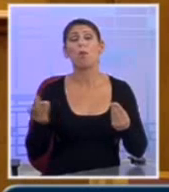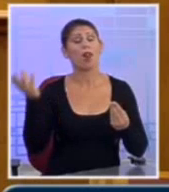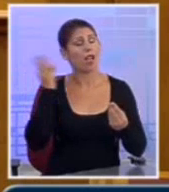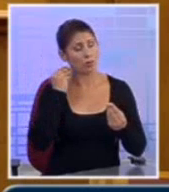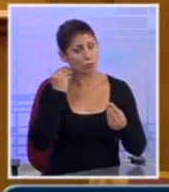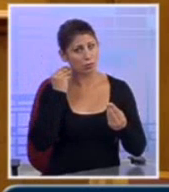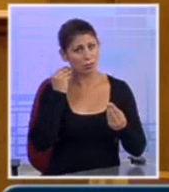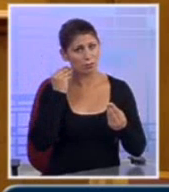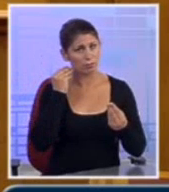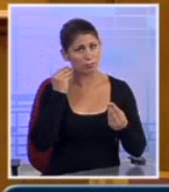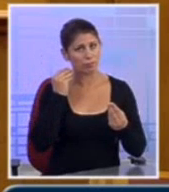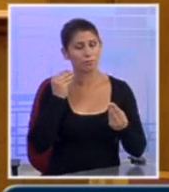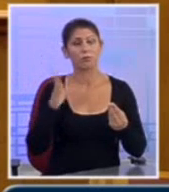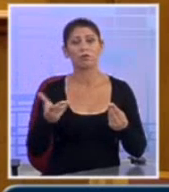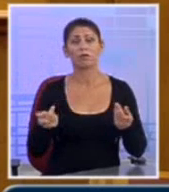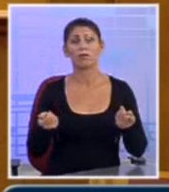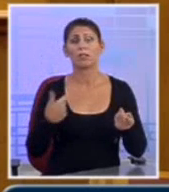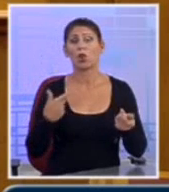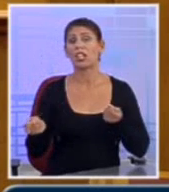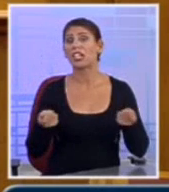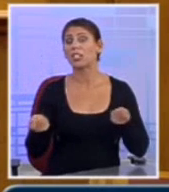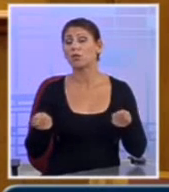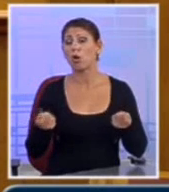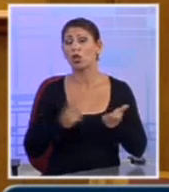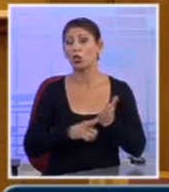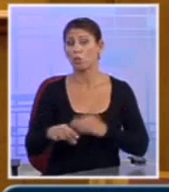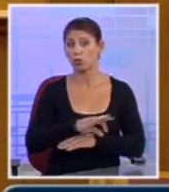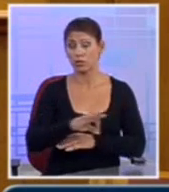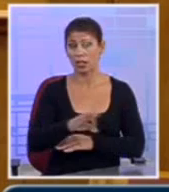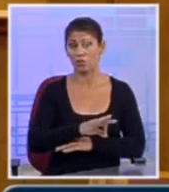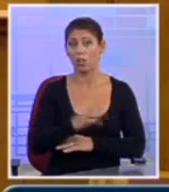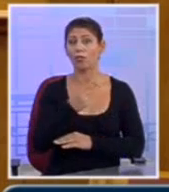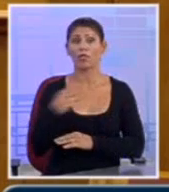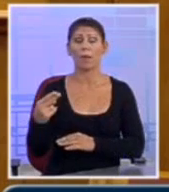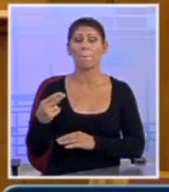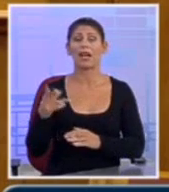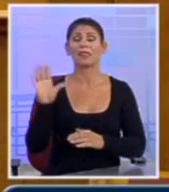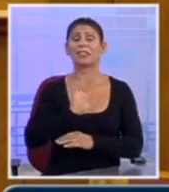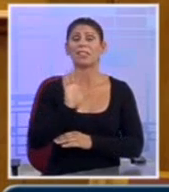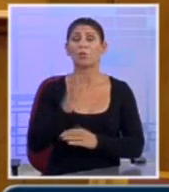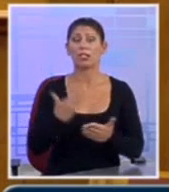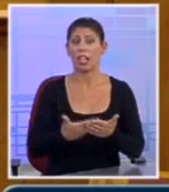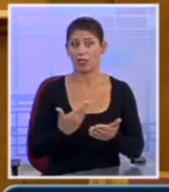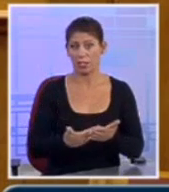ακούστηκαν περί του χειρισμού μας για το νομοσχέδιο για τις τηλεοπτικές άδειες.